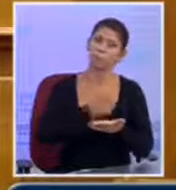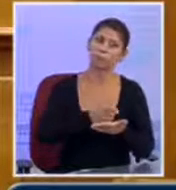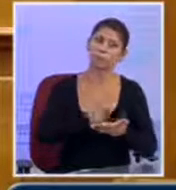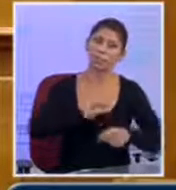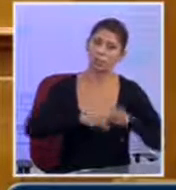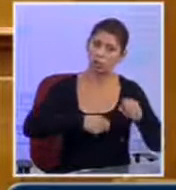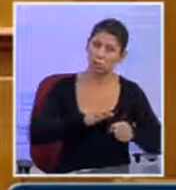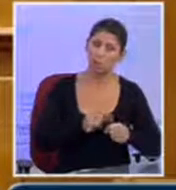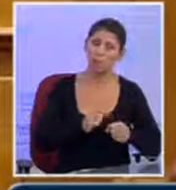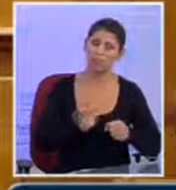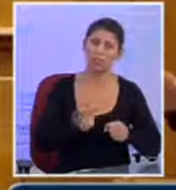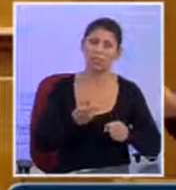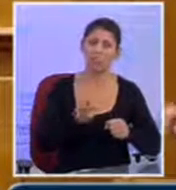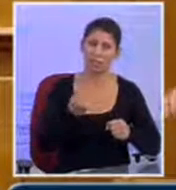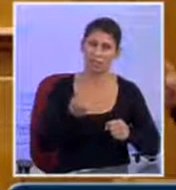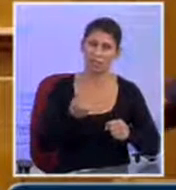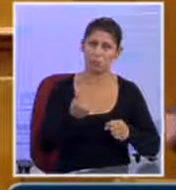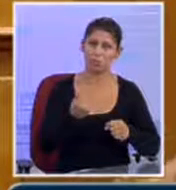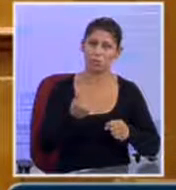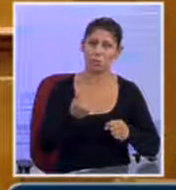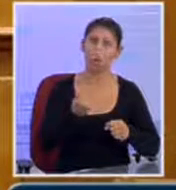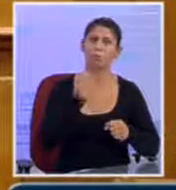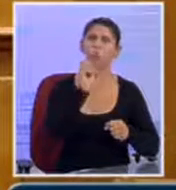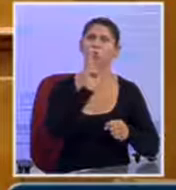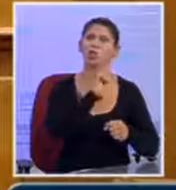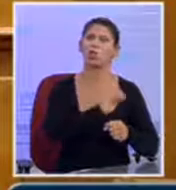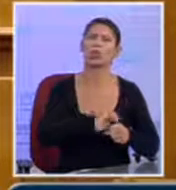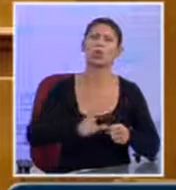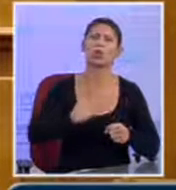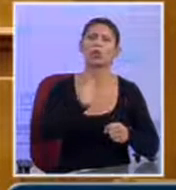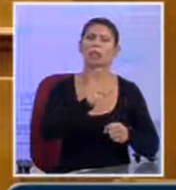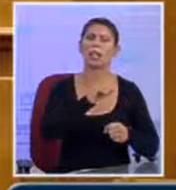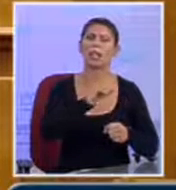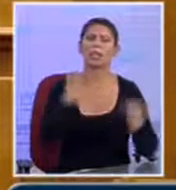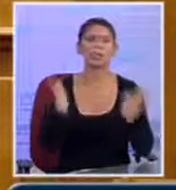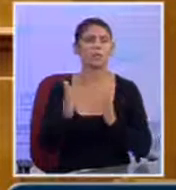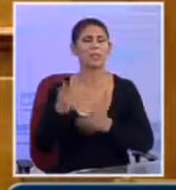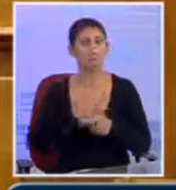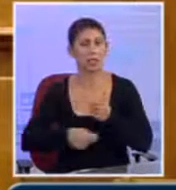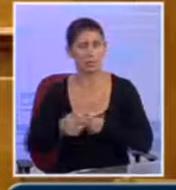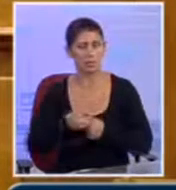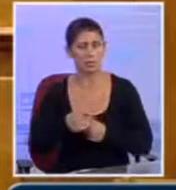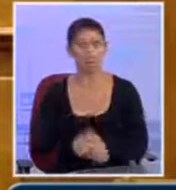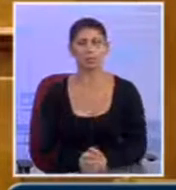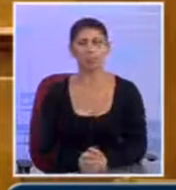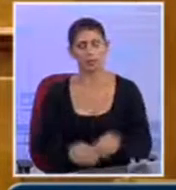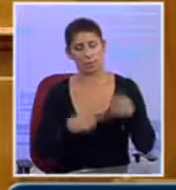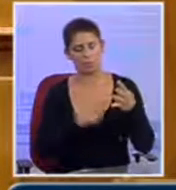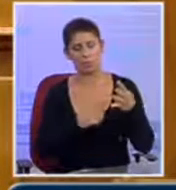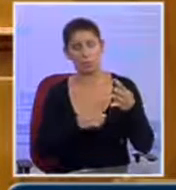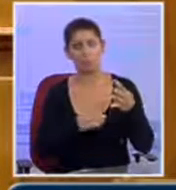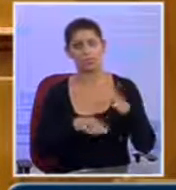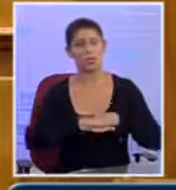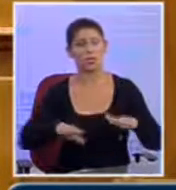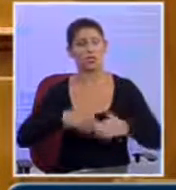κινητοποίηση χρημάτων από το Juncker για τις μικρομεσαίες επιχειρήσεις. Τέταρτο μέτρο, η ολοκλήρωση